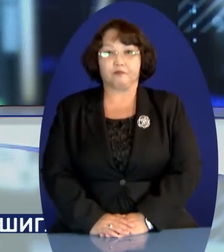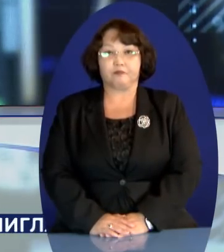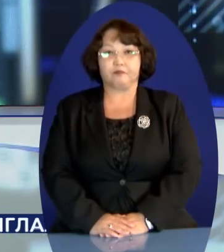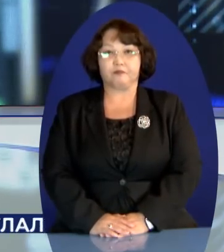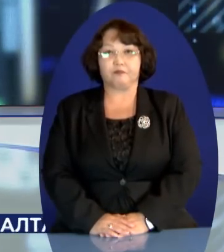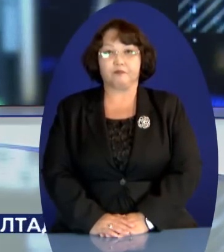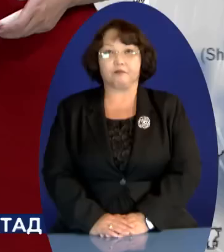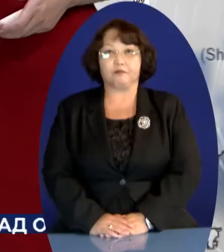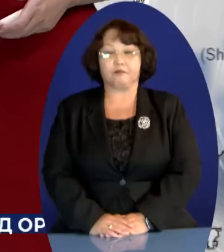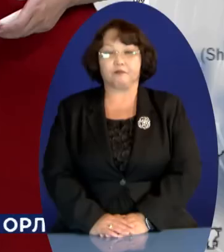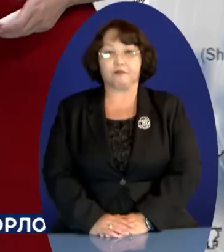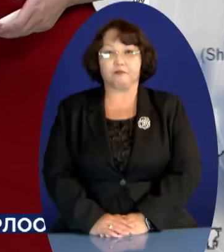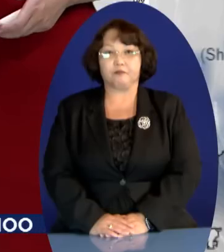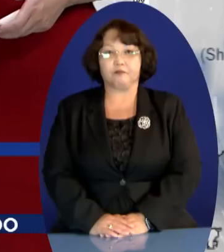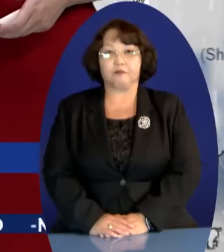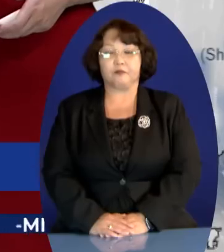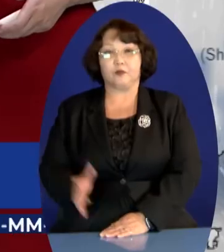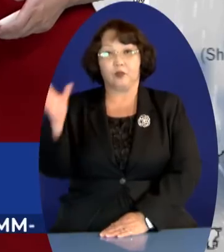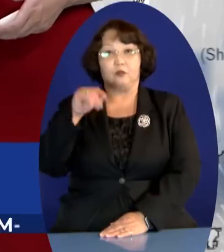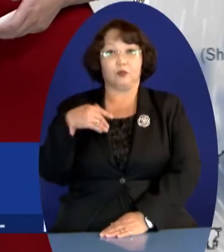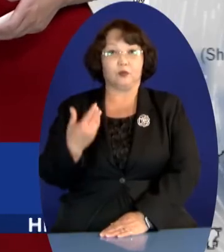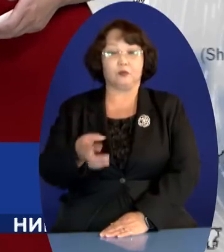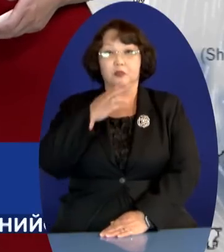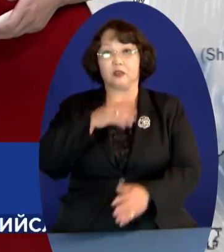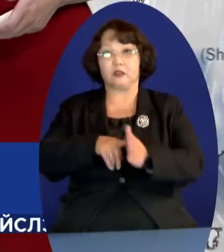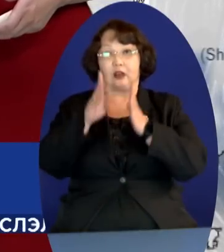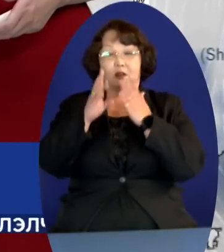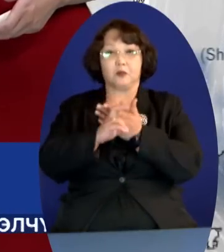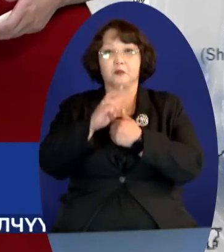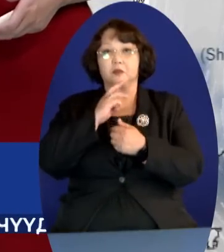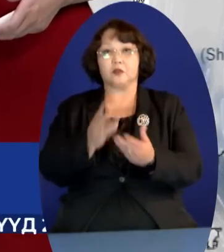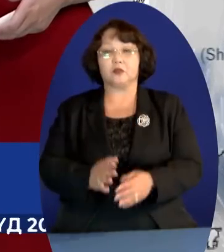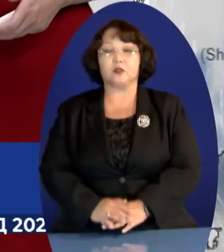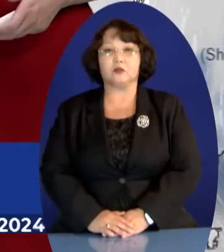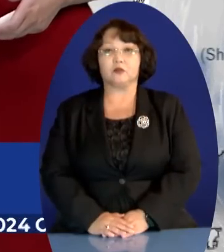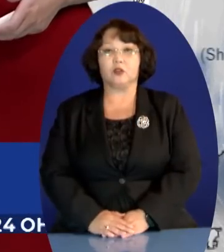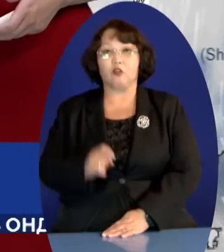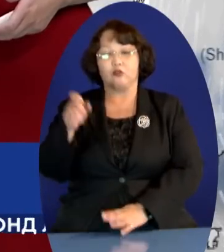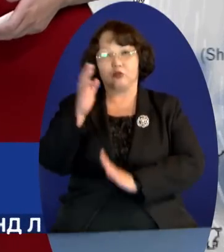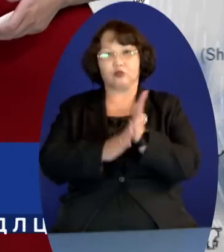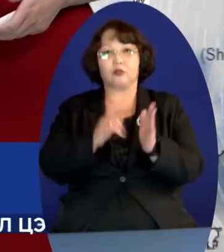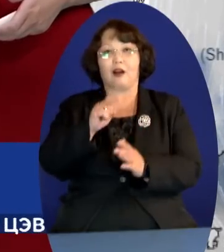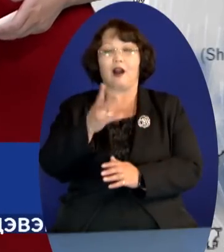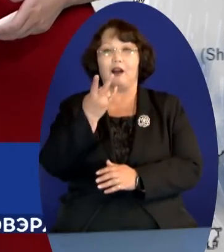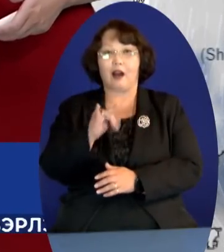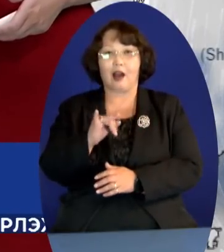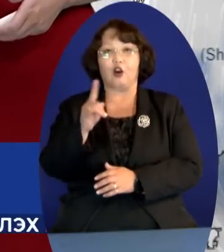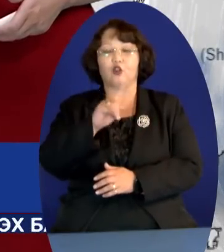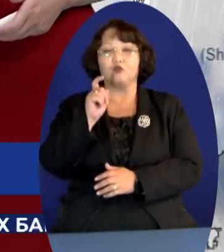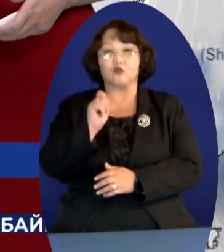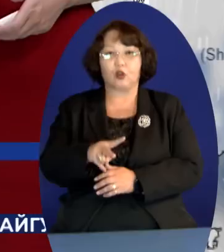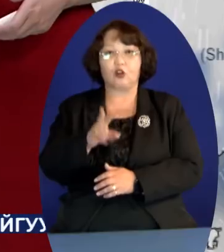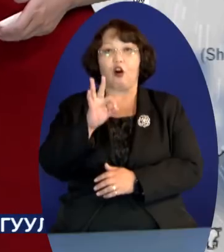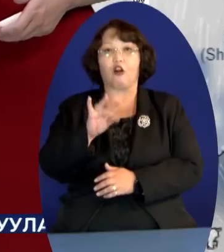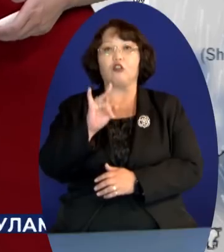байна. Арам дөргийн үзэгчтэй хөтөлбөрийн анхааруулах мэдээллийг танилцуулъя. Өнөө шин хангай хөвсгөлийн уулар хов нутг орхон сэлэнгийн сав